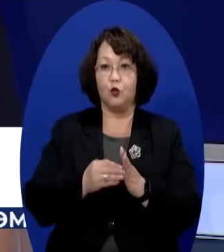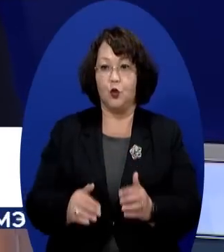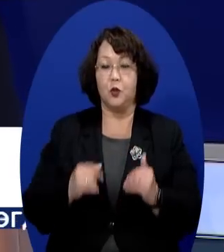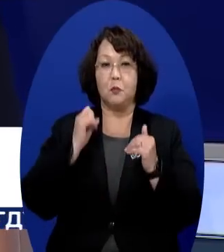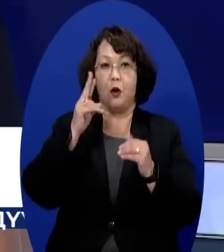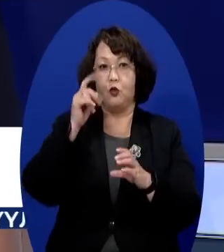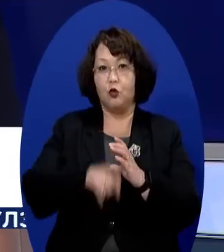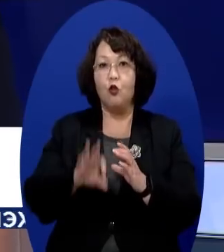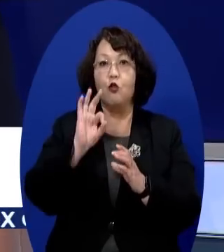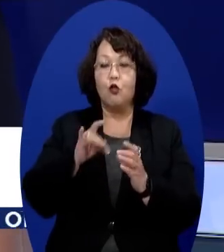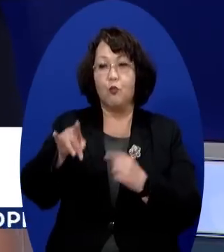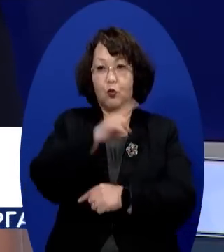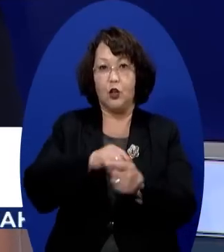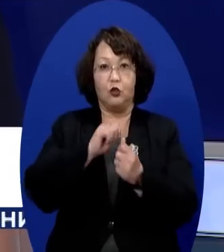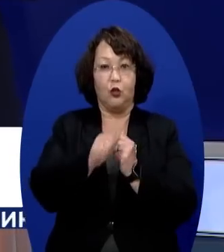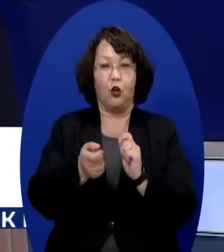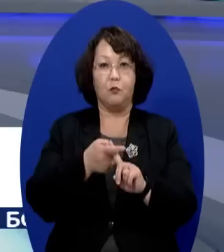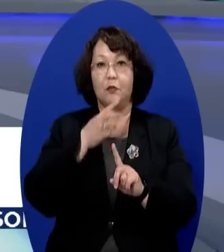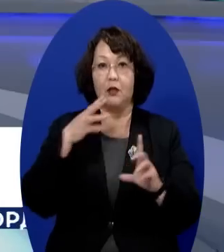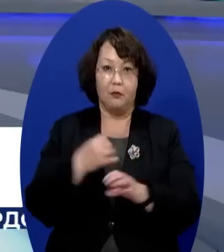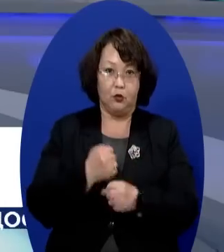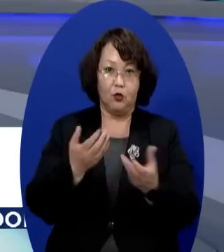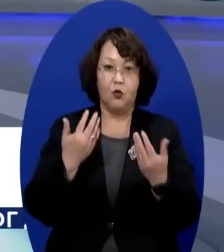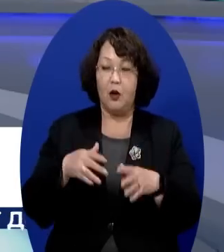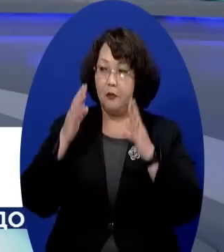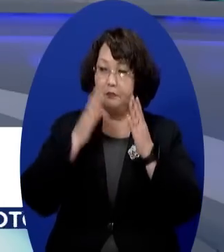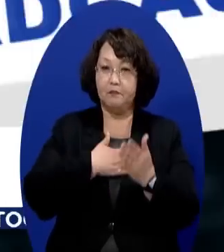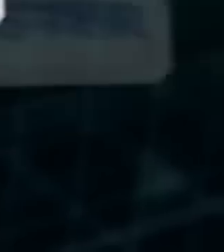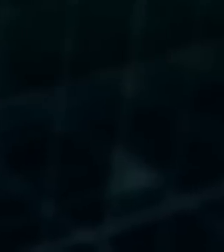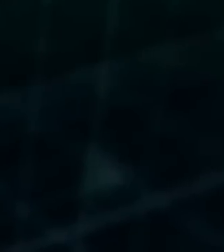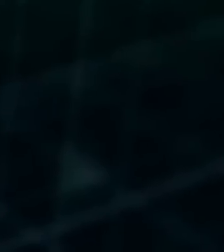өрийн иргэн төлөлттэй холбоотой мэдээллийг багцлан үргэлээ. Баярлалаа.